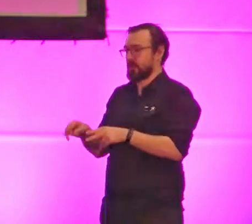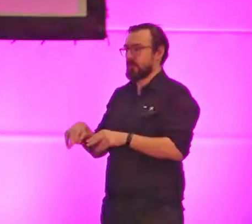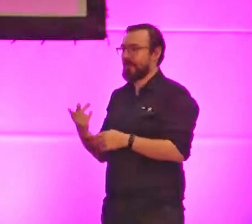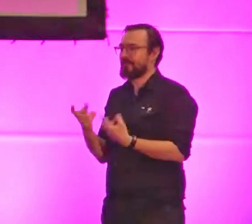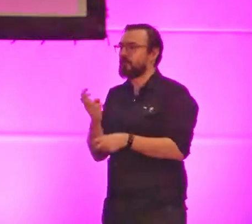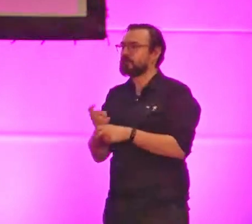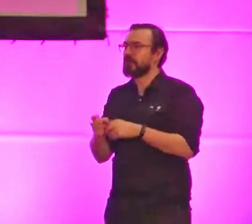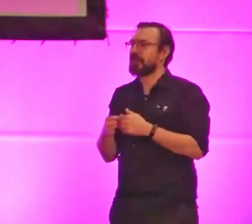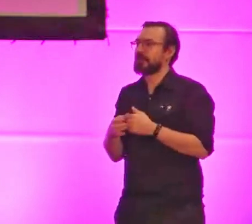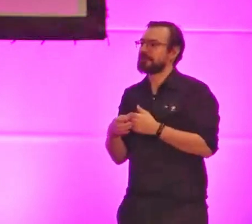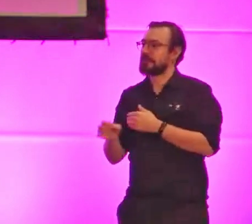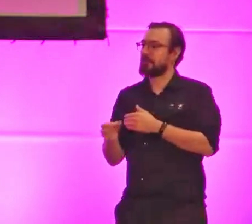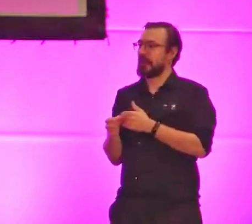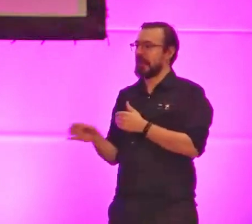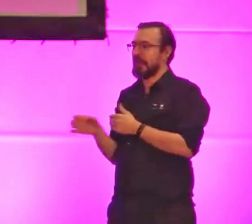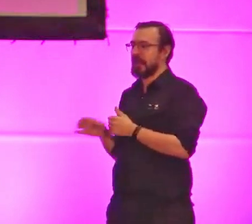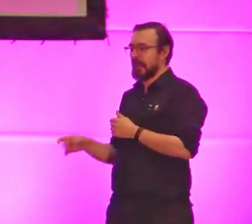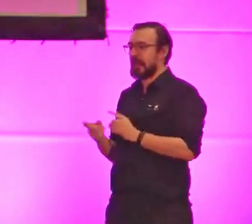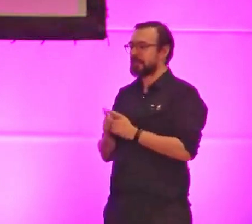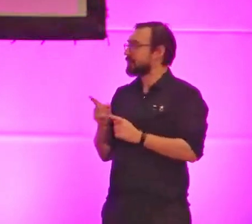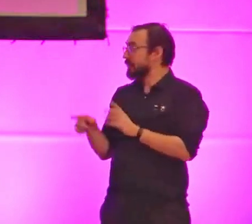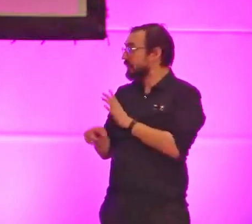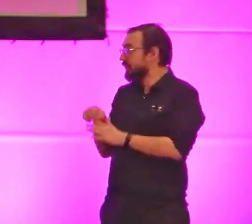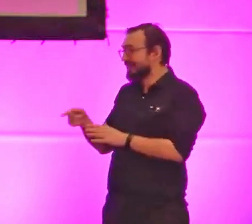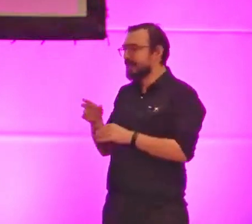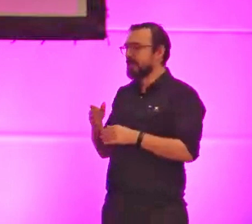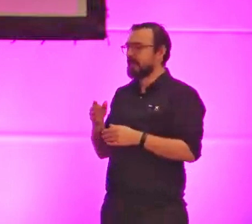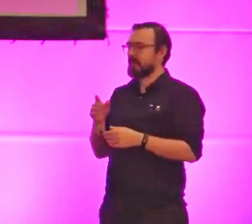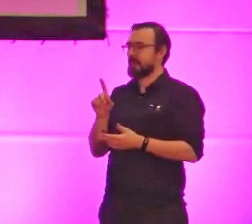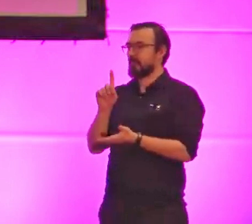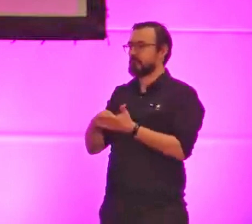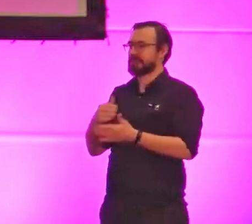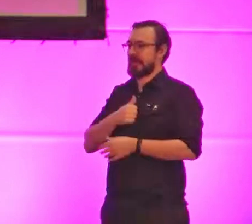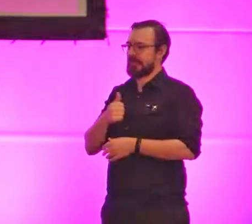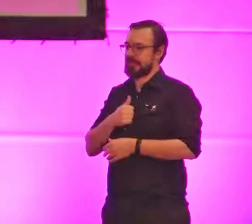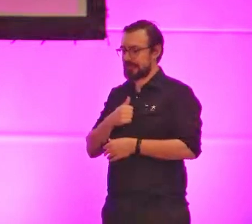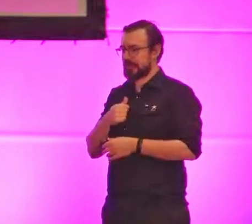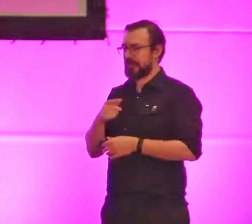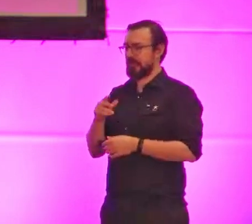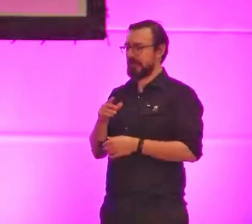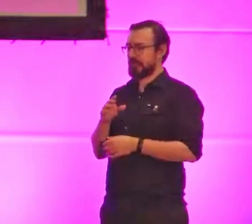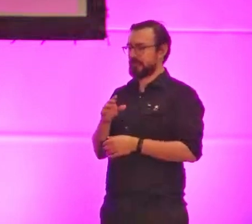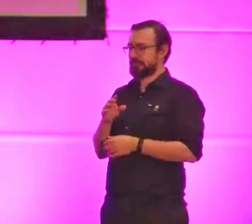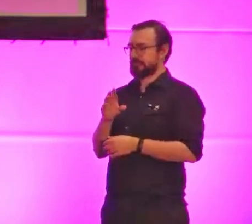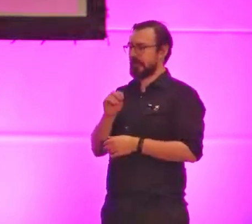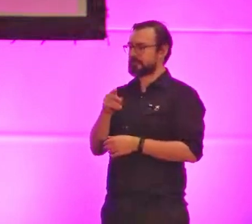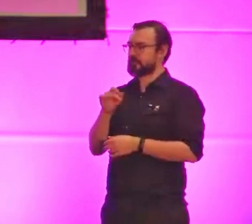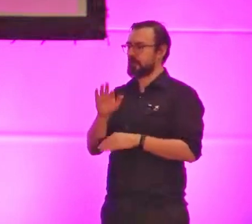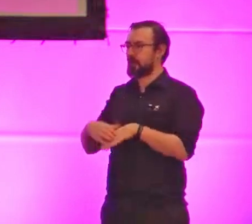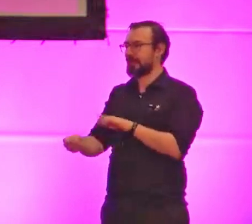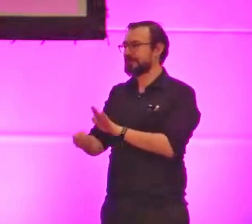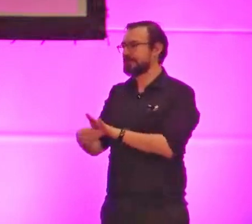försöka separera, du kommer kanske gå in på det, målsägandens anspråk på